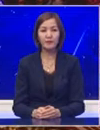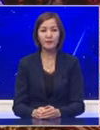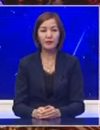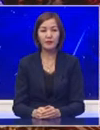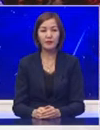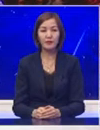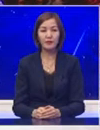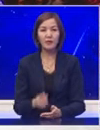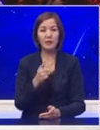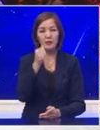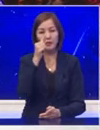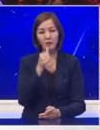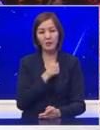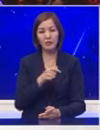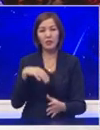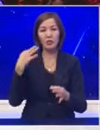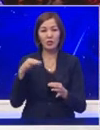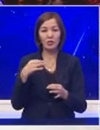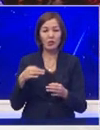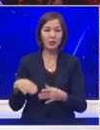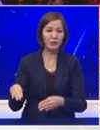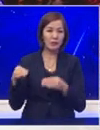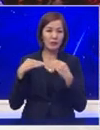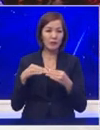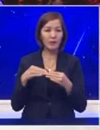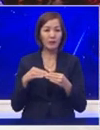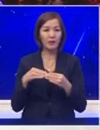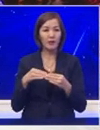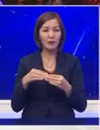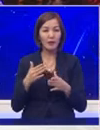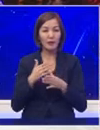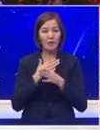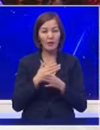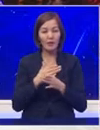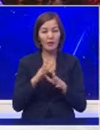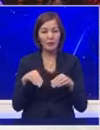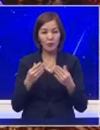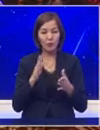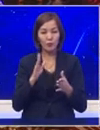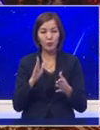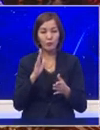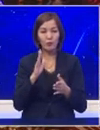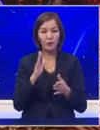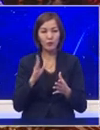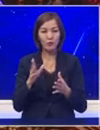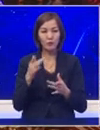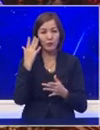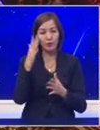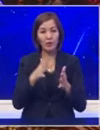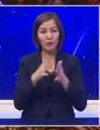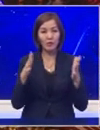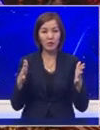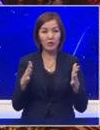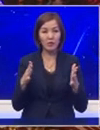за месяц сшила одеяло для семи семей Это моя маленькая помощь для них в будущем конечно же мечтаю о